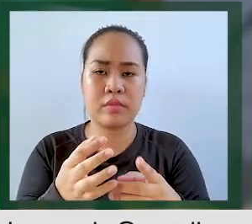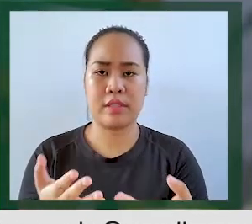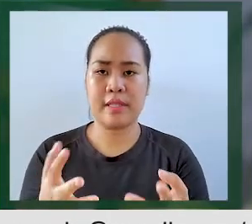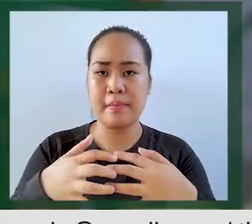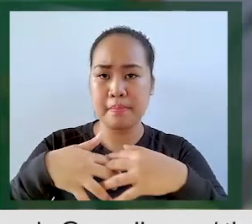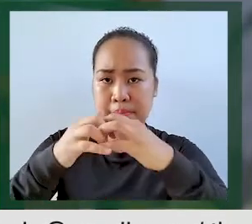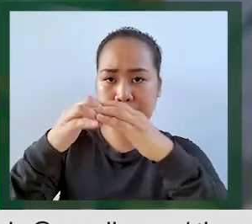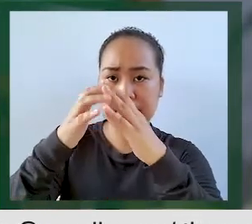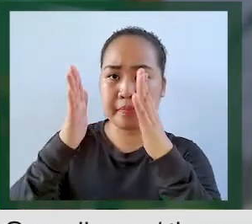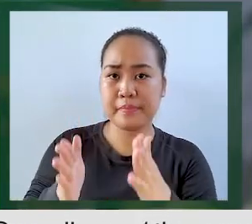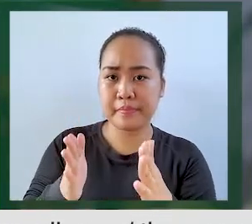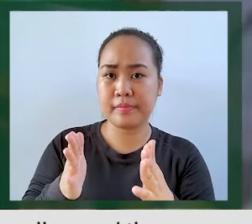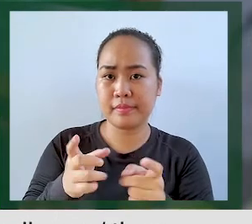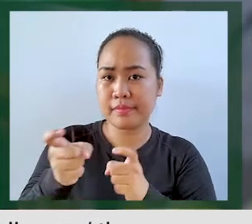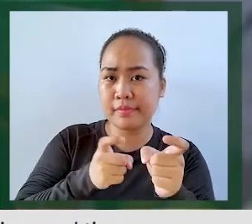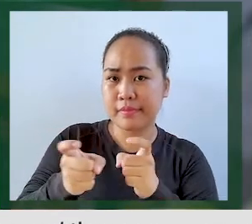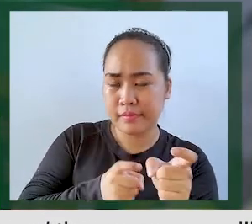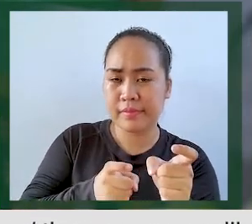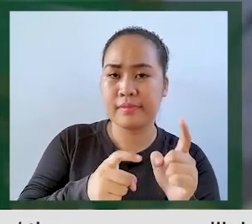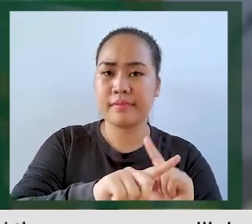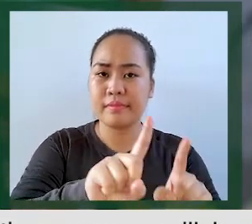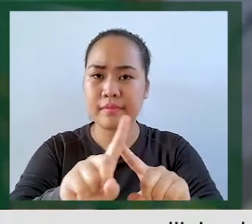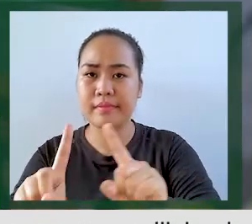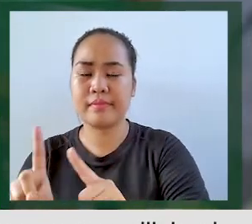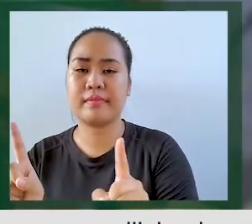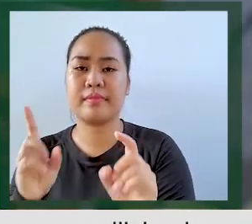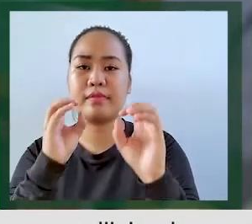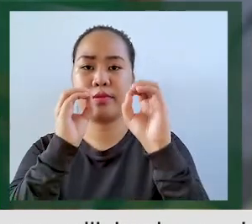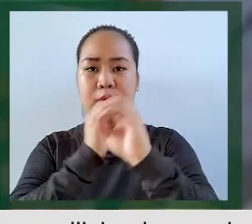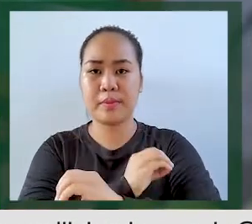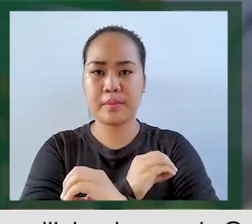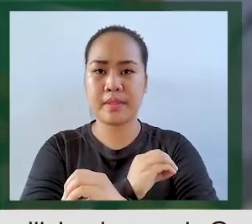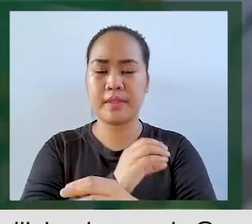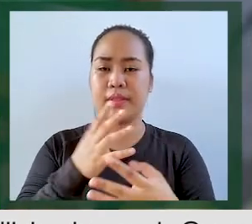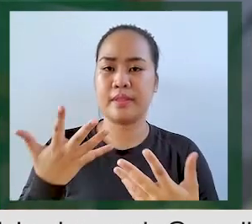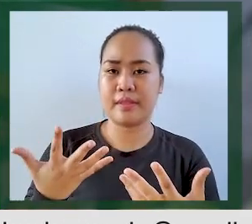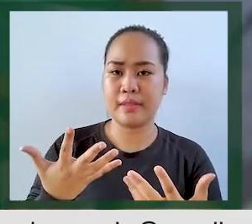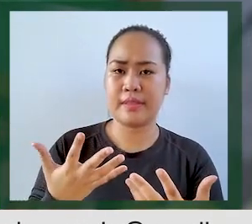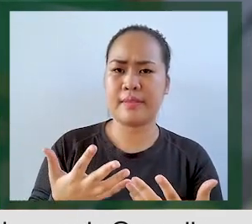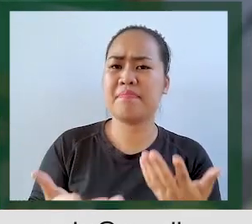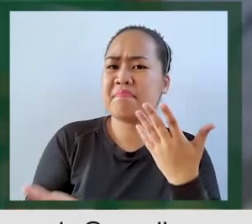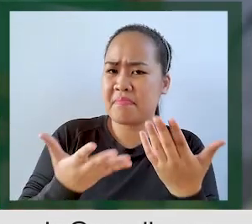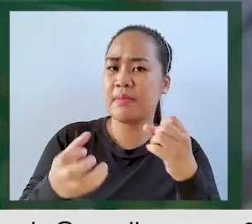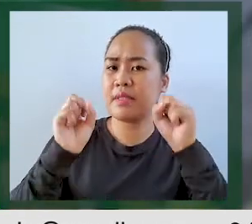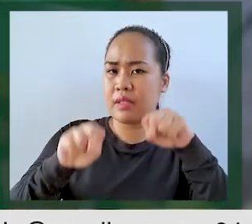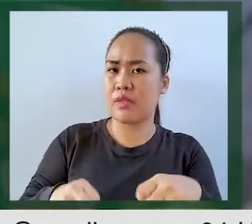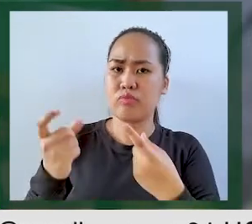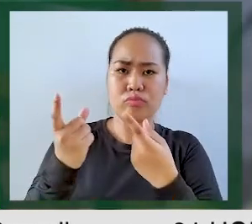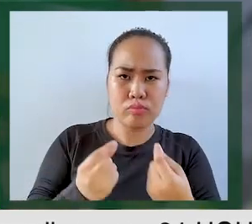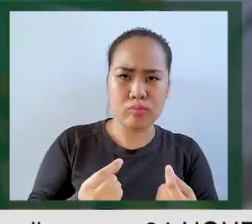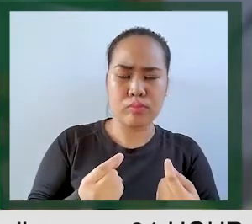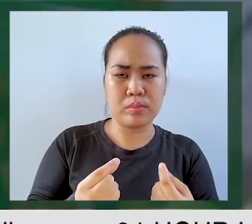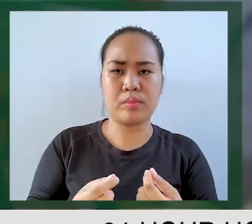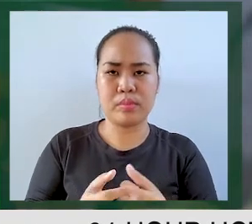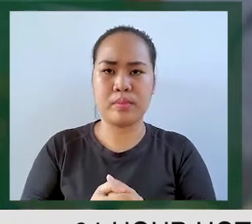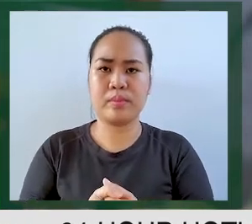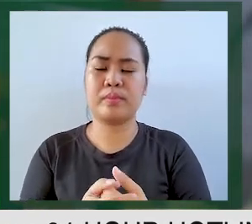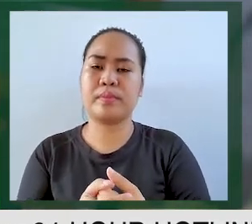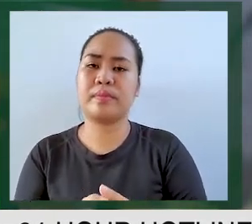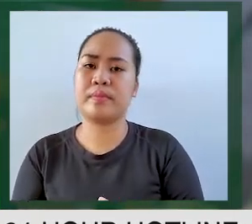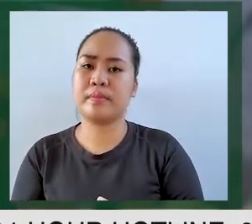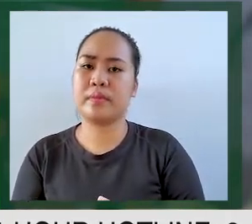ata akong nakausap na building manager or property manager na nagsabing wala silang pakialam, no.